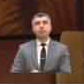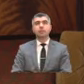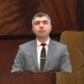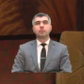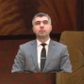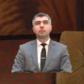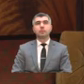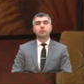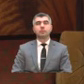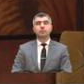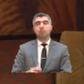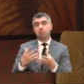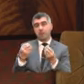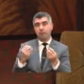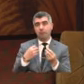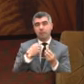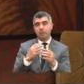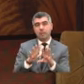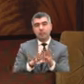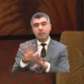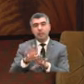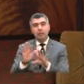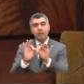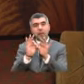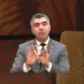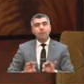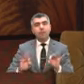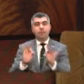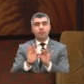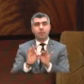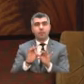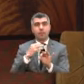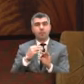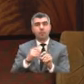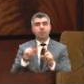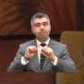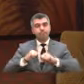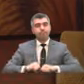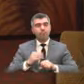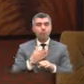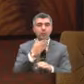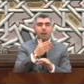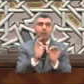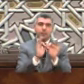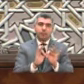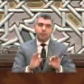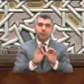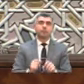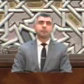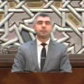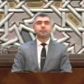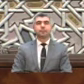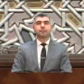في مجموعة من التدابير إلى تبقى دائما دون المردودية ودون الاستشراف المستقبلي، وشكرا. شكرا سيد